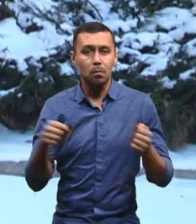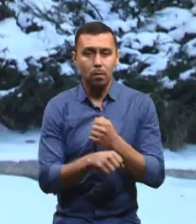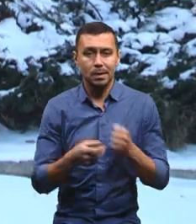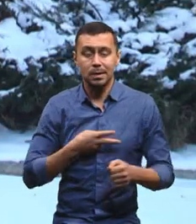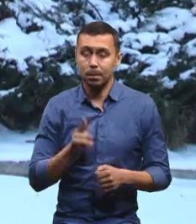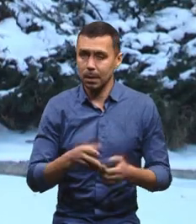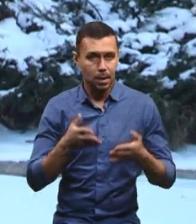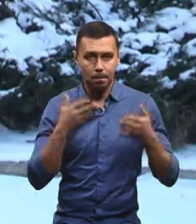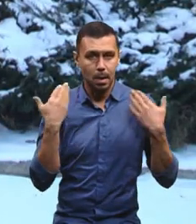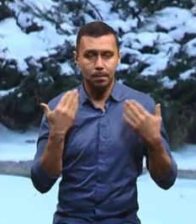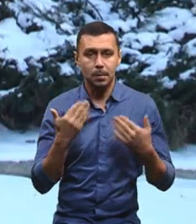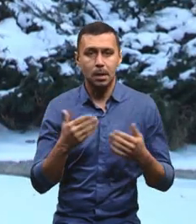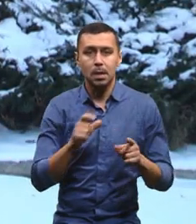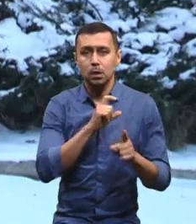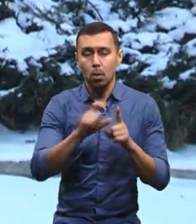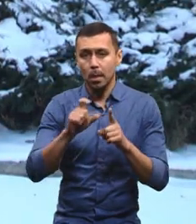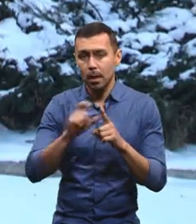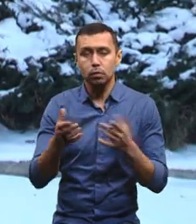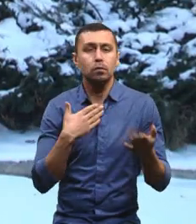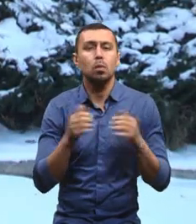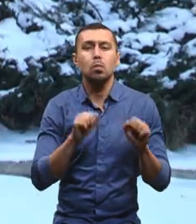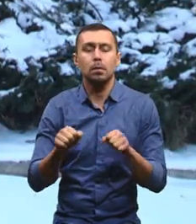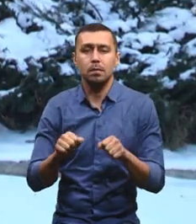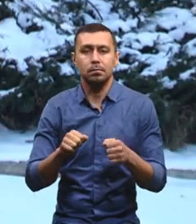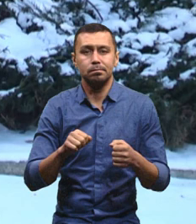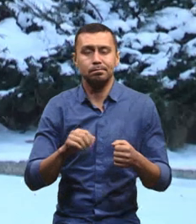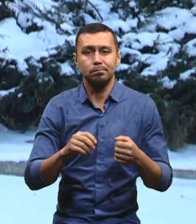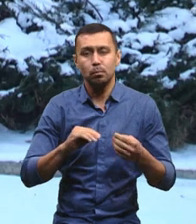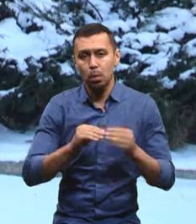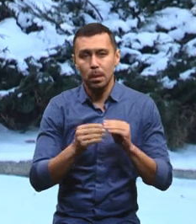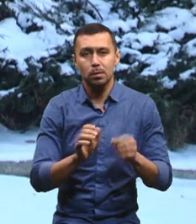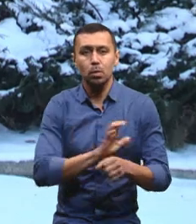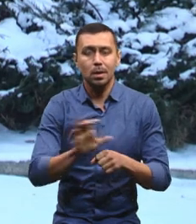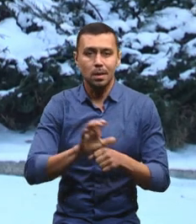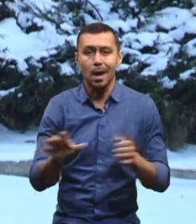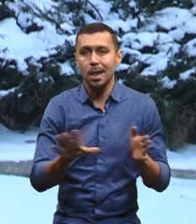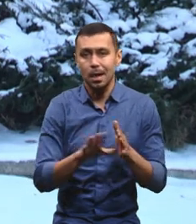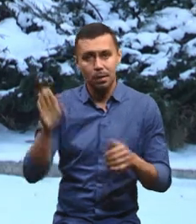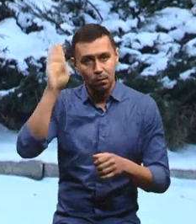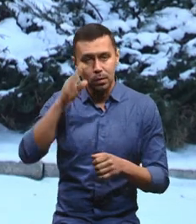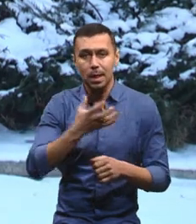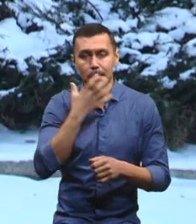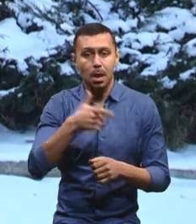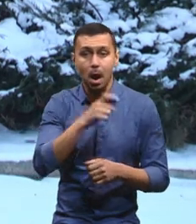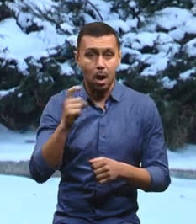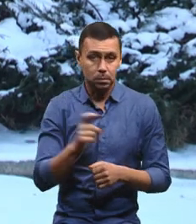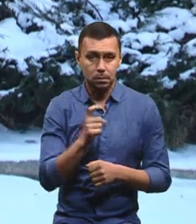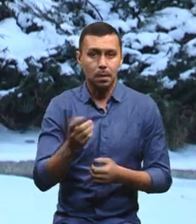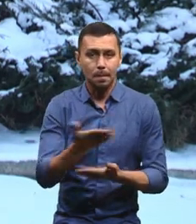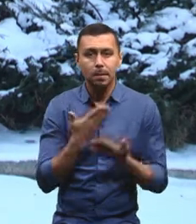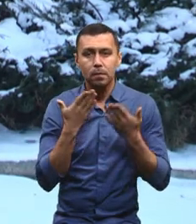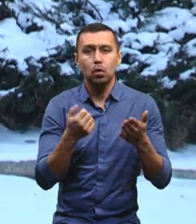та загиблих Немає за коментарем стосовно можливих перебоїв з постачанням населення електрики води тепла та газу ми